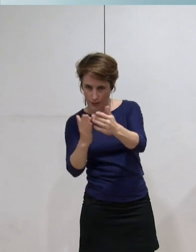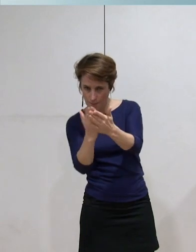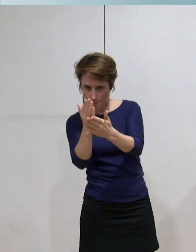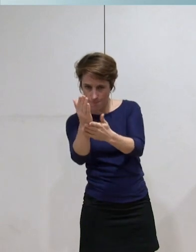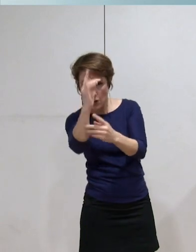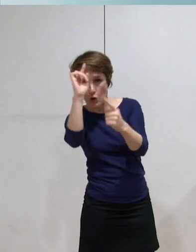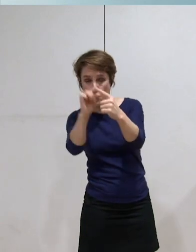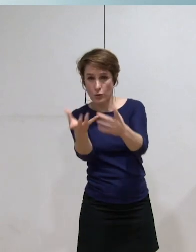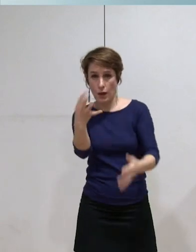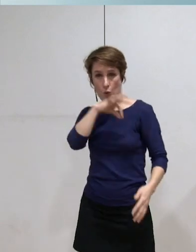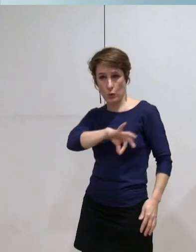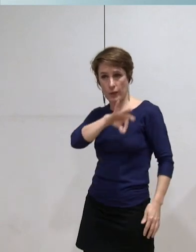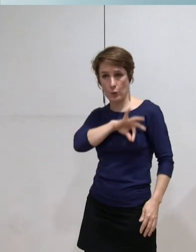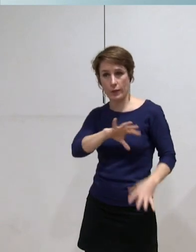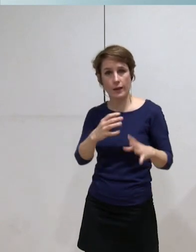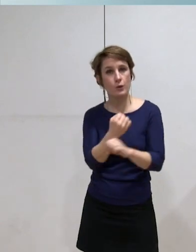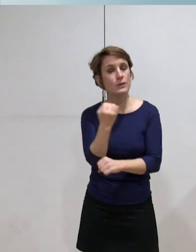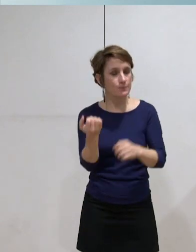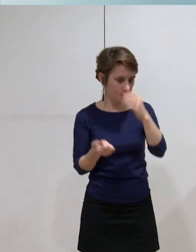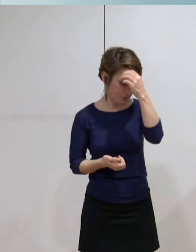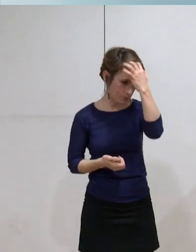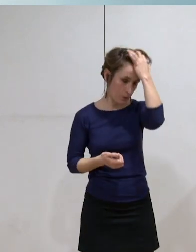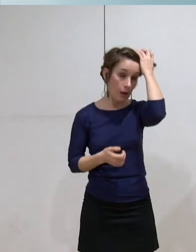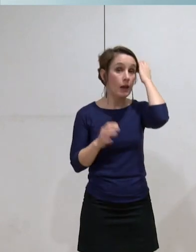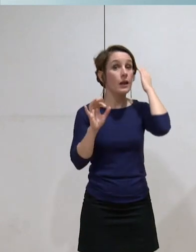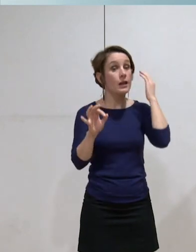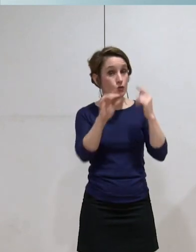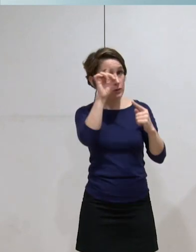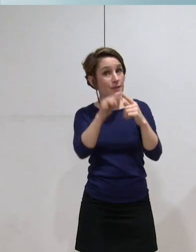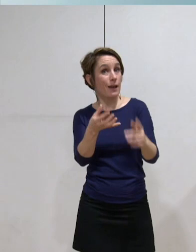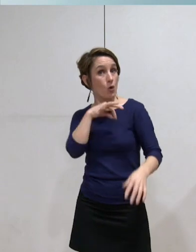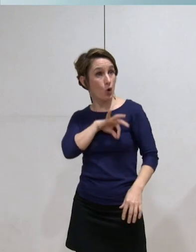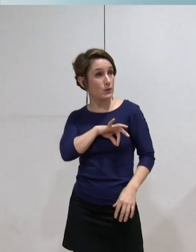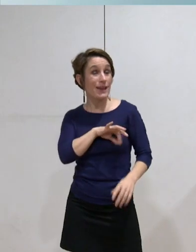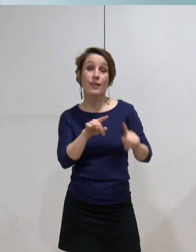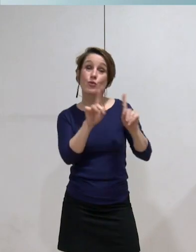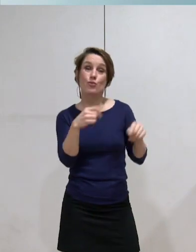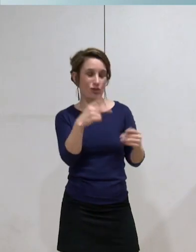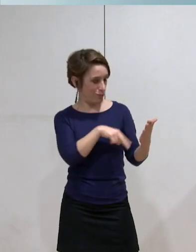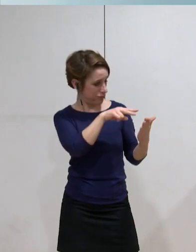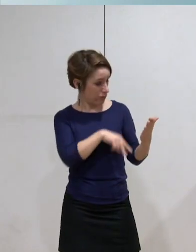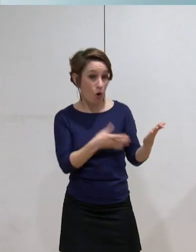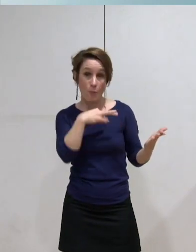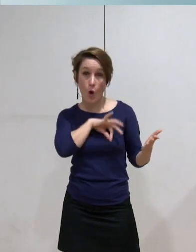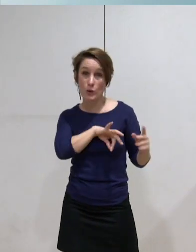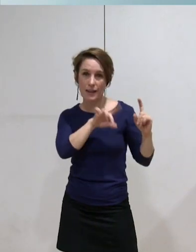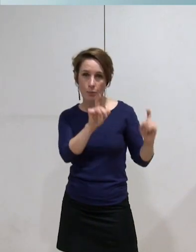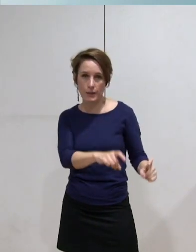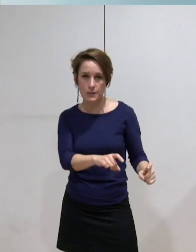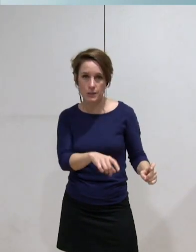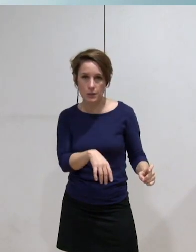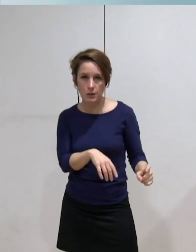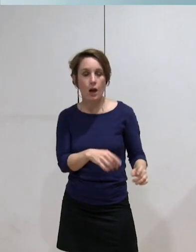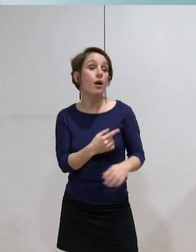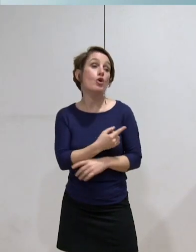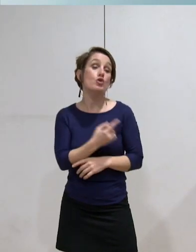et à ce propos des recettes elles sont en baisse dans votre budget et pas simplement à cause